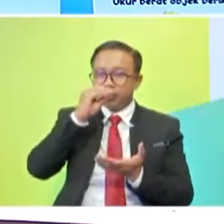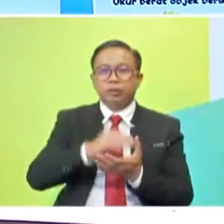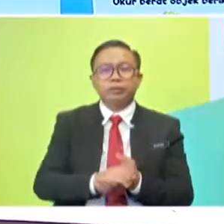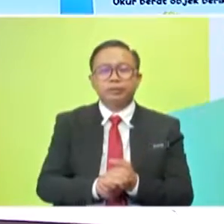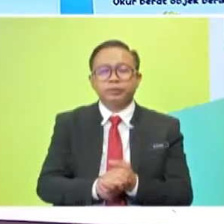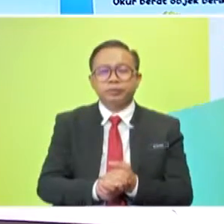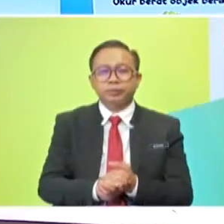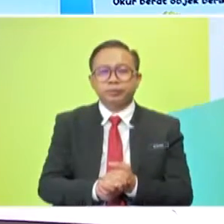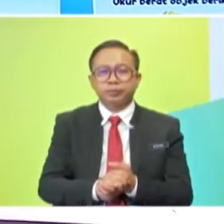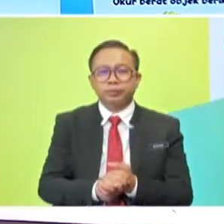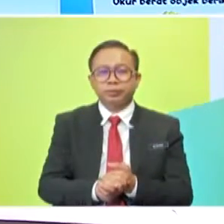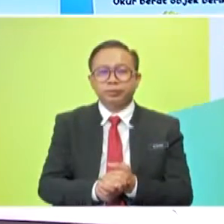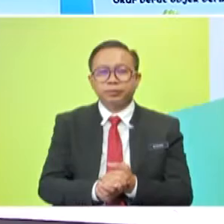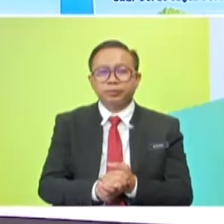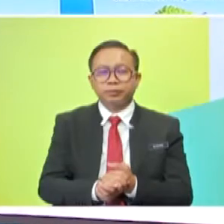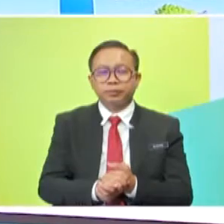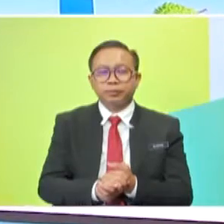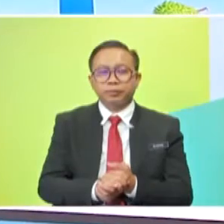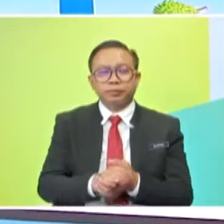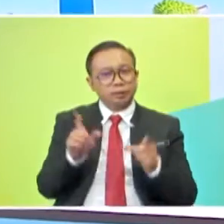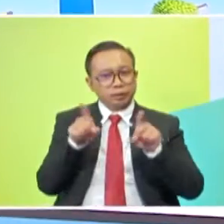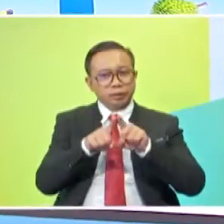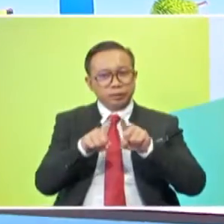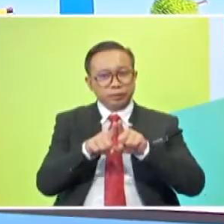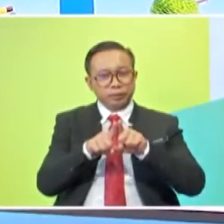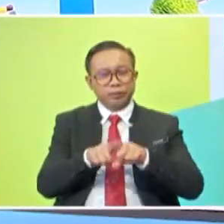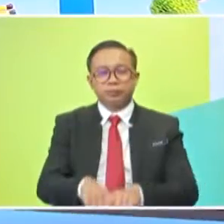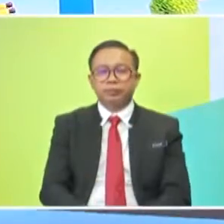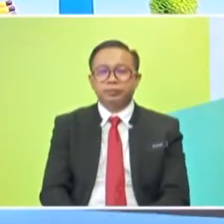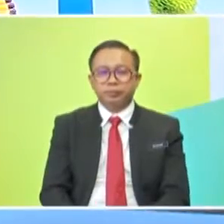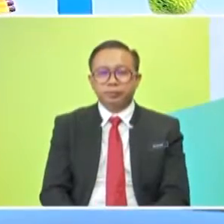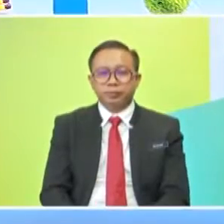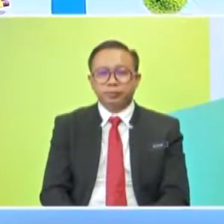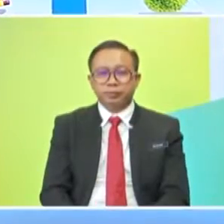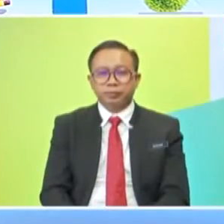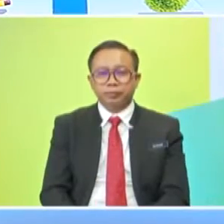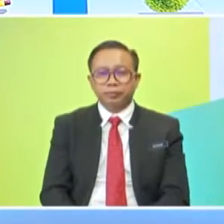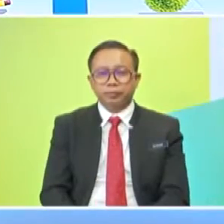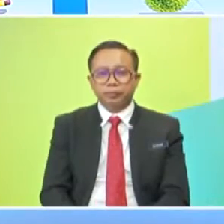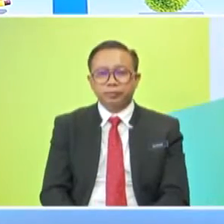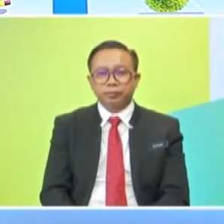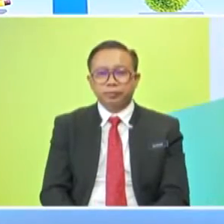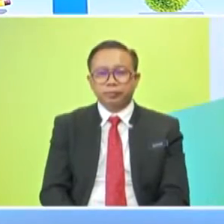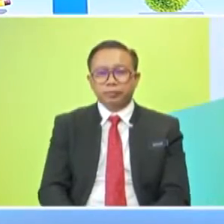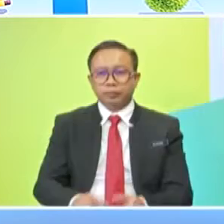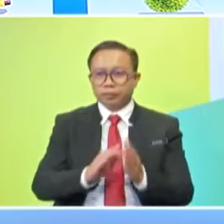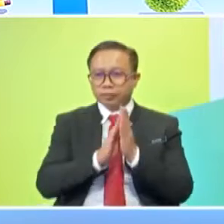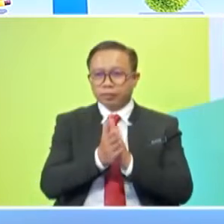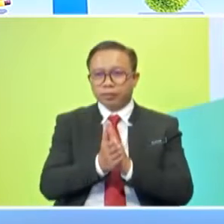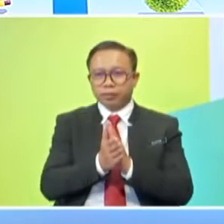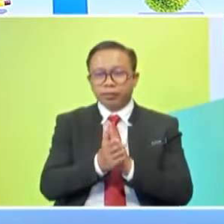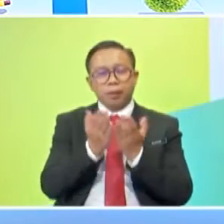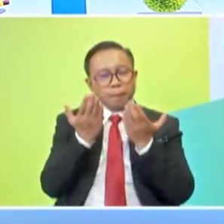yang ini pula sebab dia sama kece Guntur ada penumpangnya sama jadi masuknya